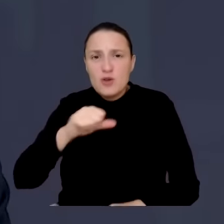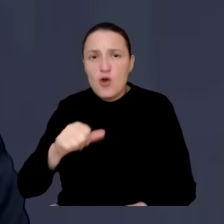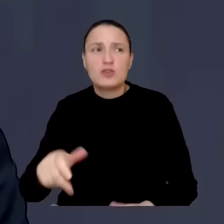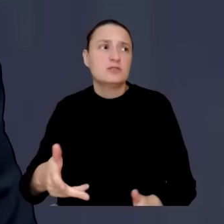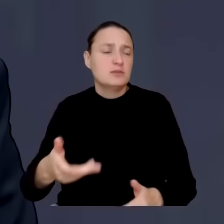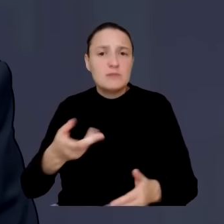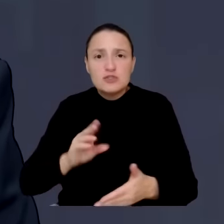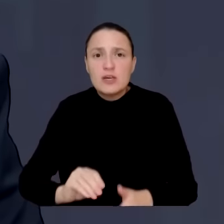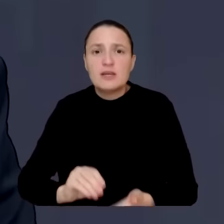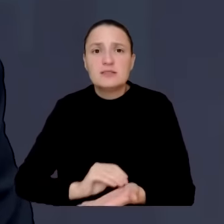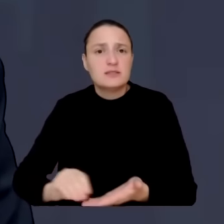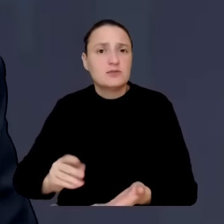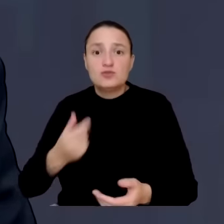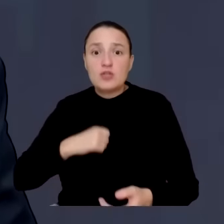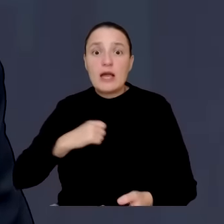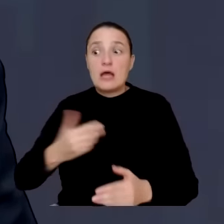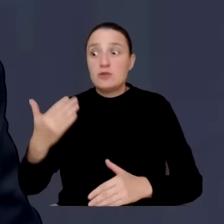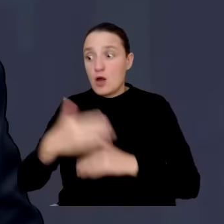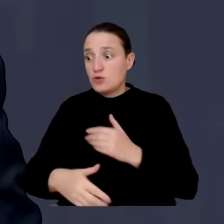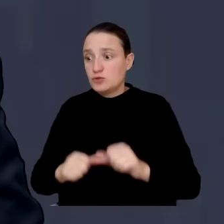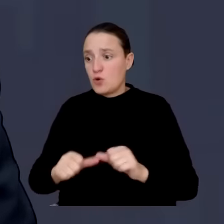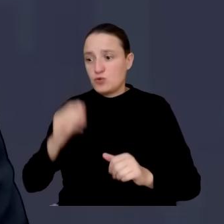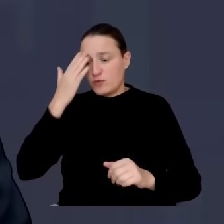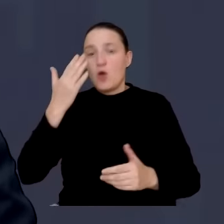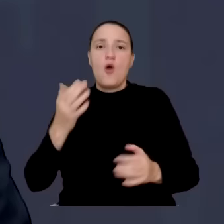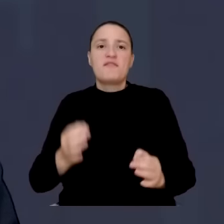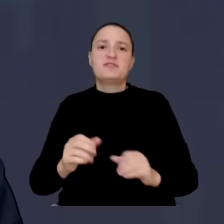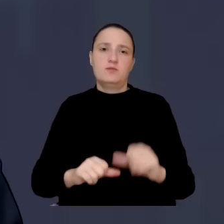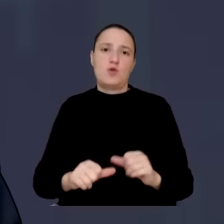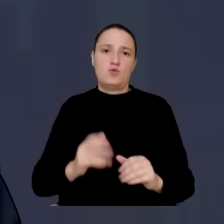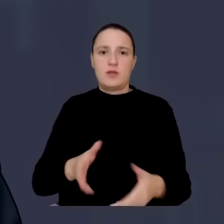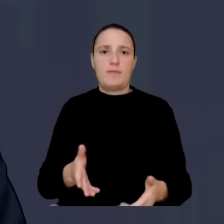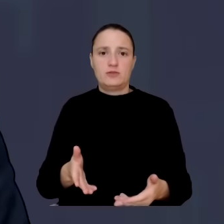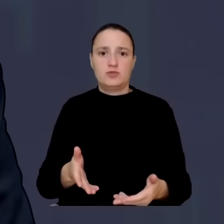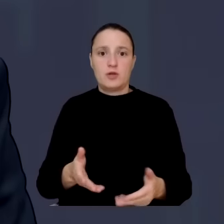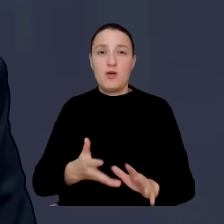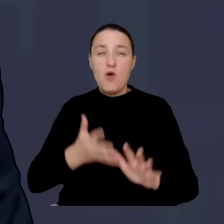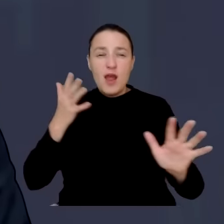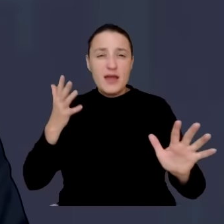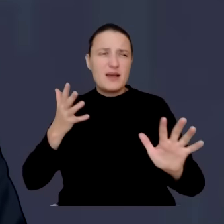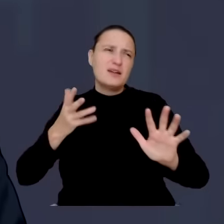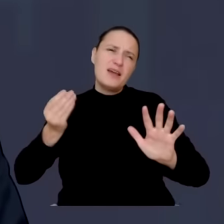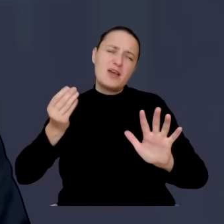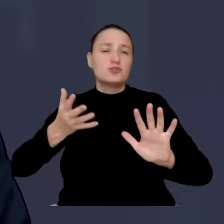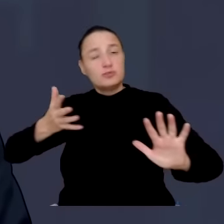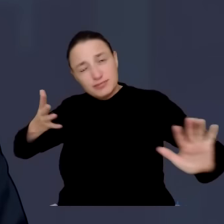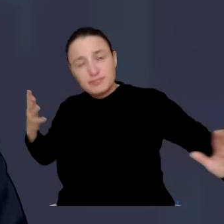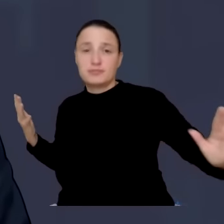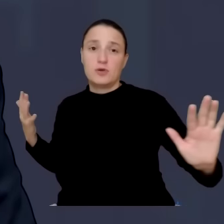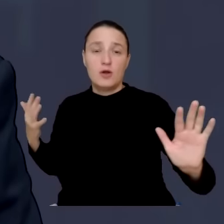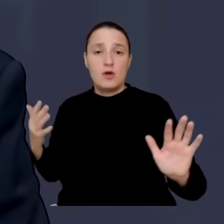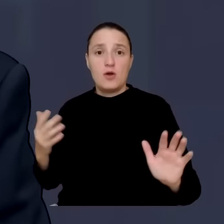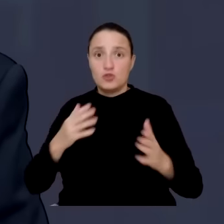nagle się dowiadują na koniec roku że w tym roku ten zabieg się nie odbędzie co Co generuje nie tylko kolej w samych szpitalach jeszcze bardziej je